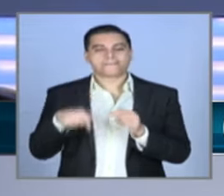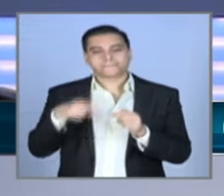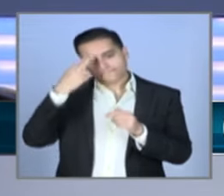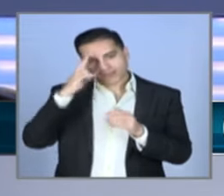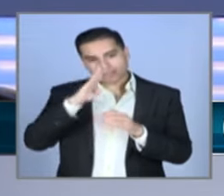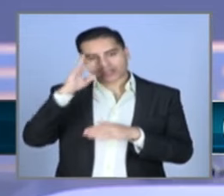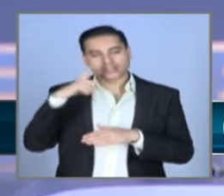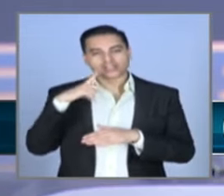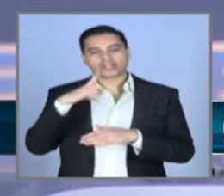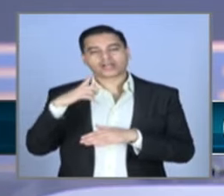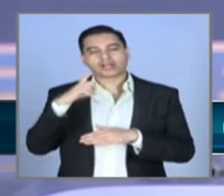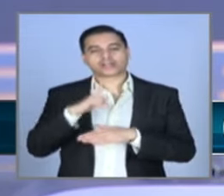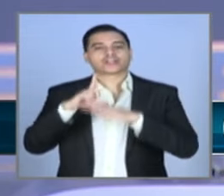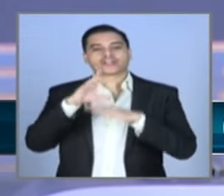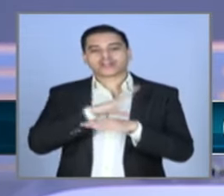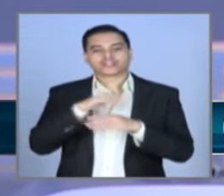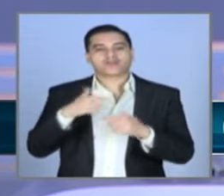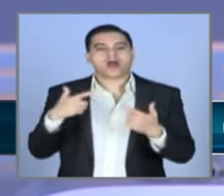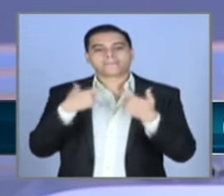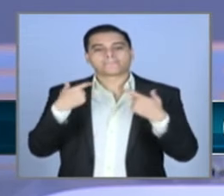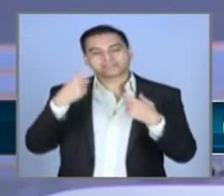قائد القوات الفرنسية في معركة هليوبلس؟